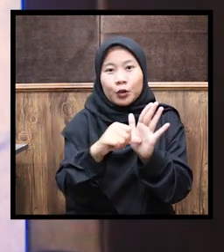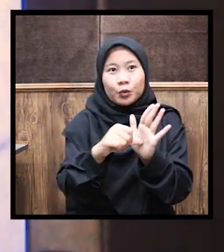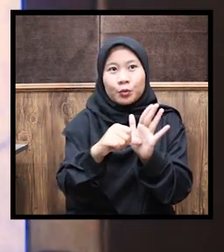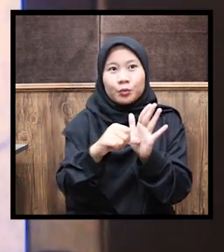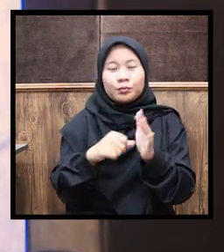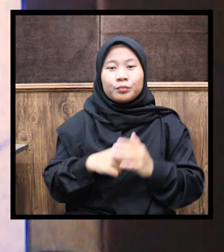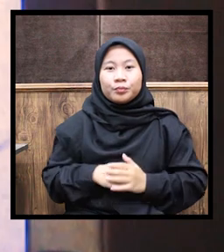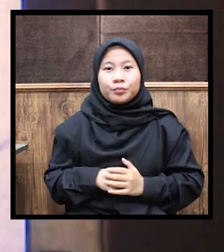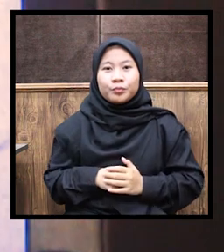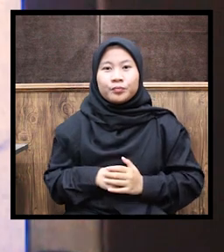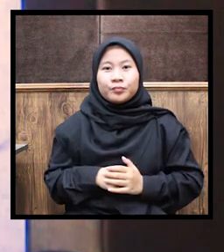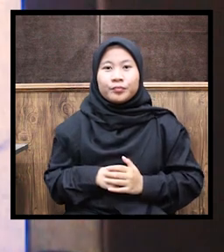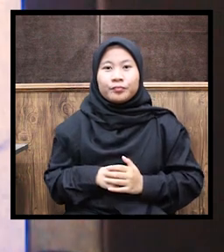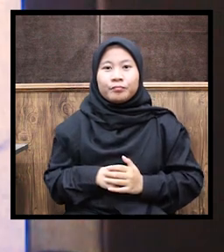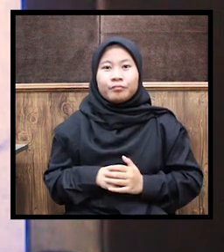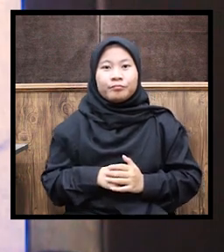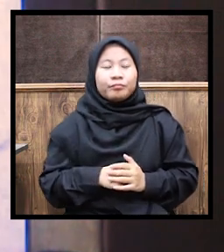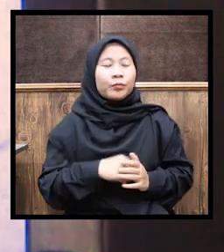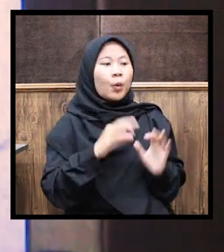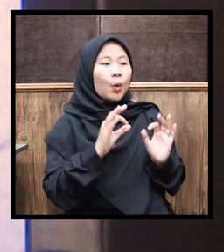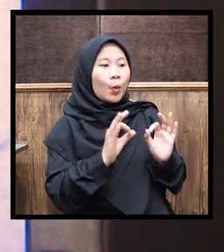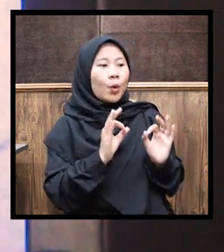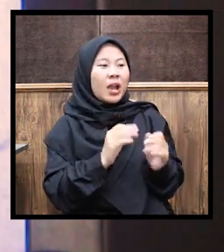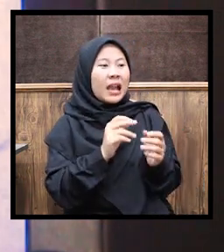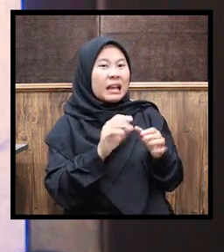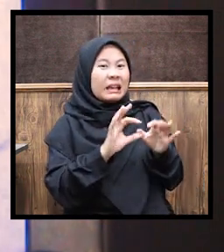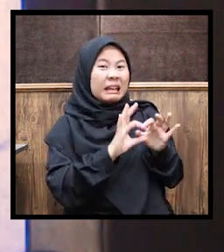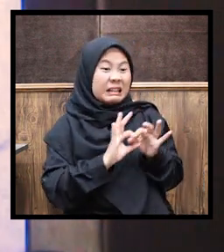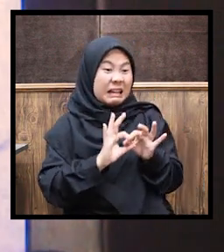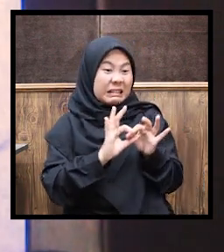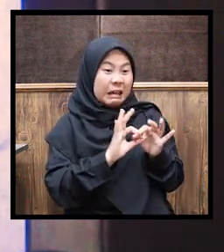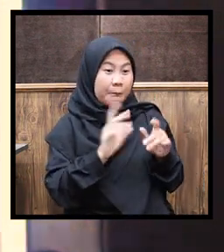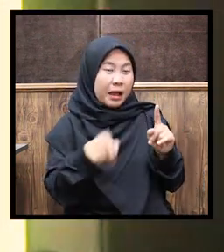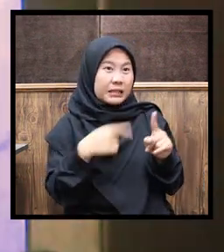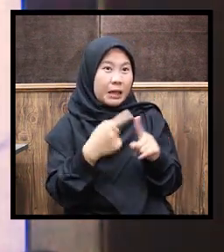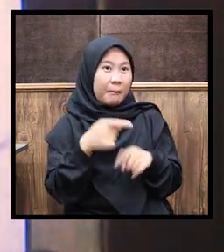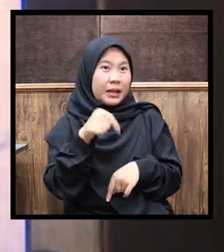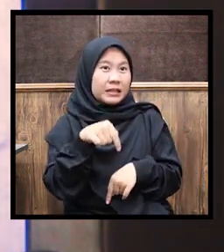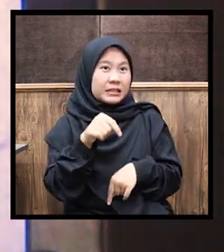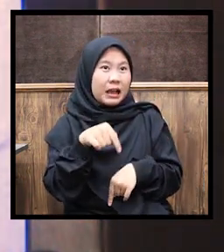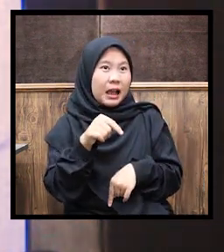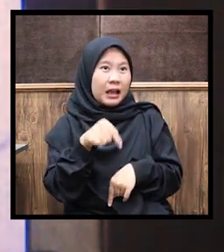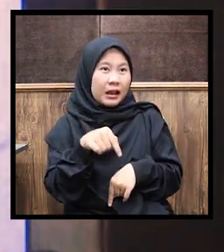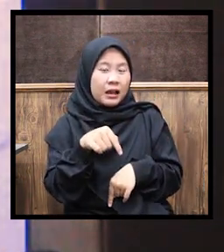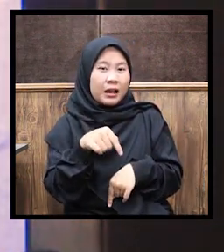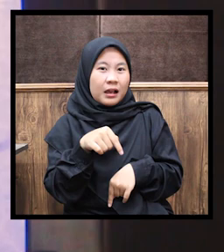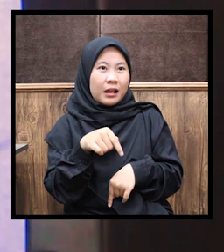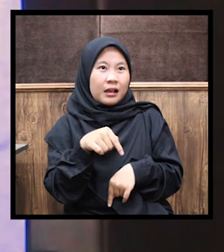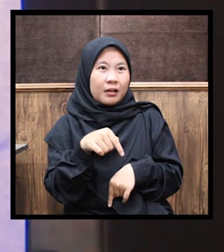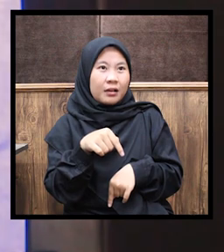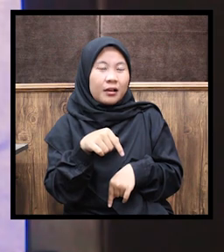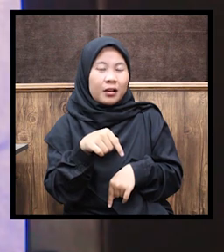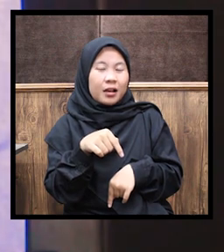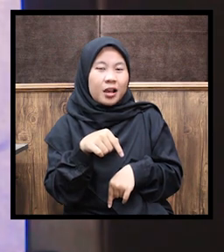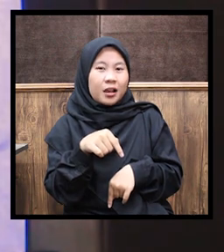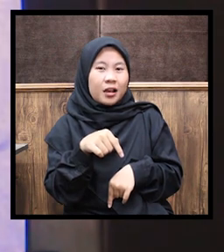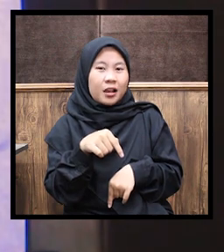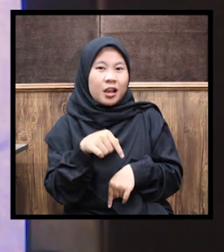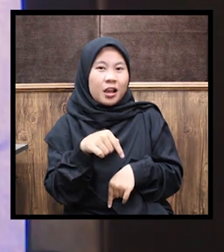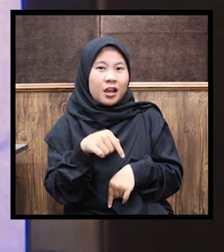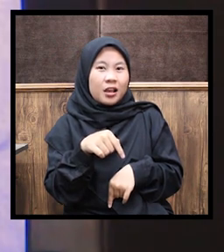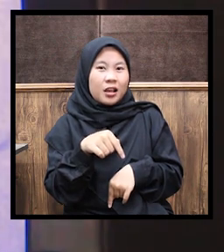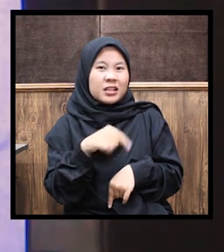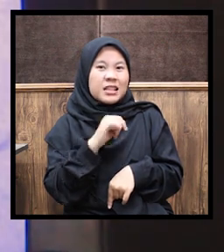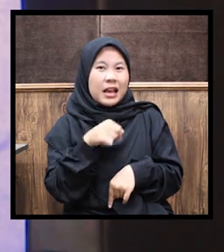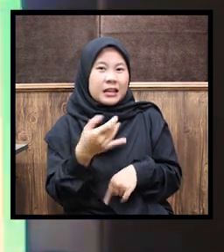ini kerja sama saat ini memang kita sedang memperluas Pak tapi tidak hanya kalau kita bicara kerjabilitas memang